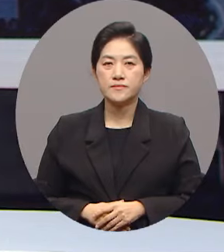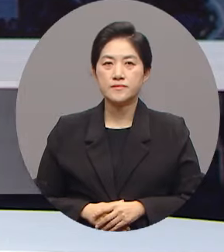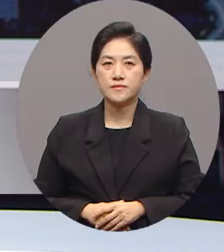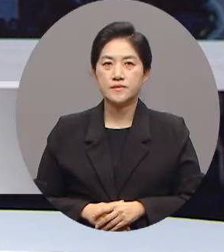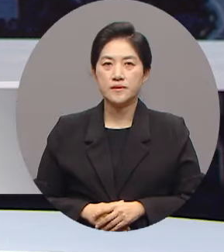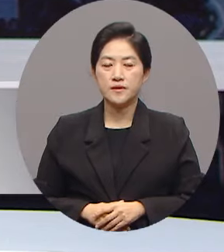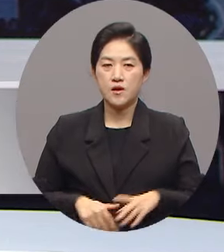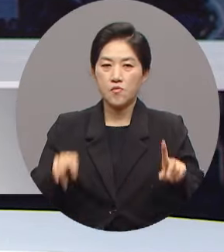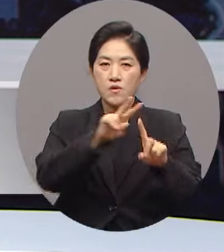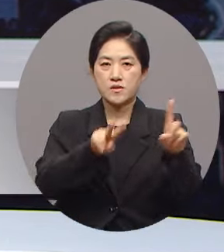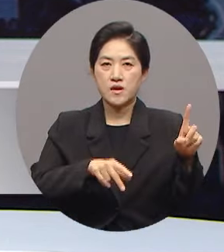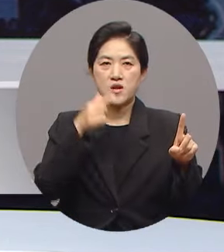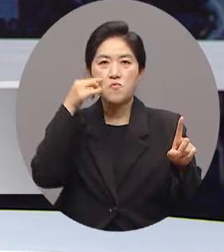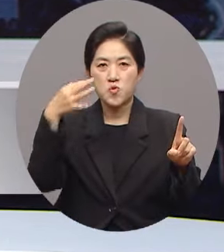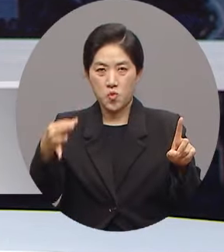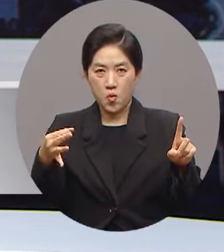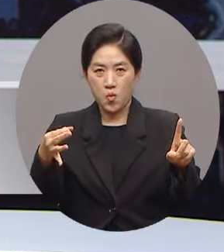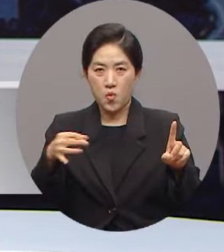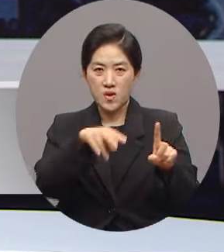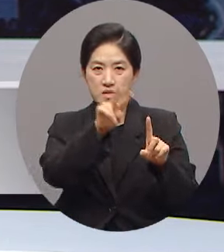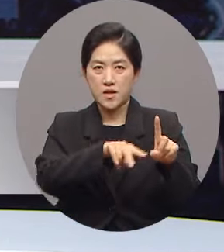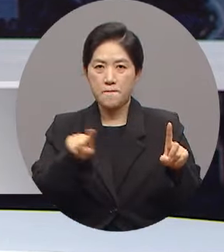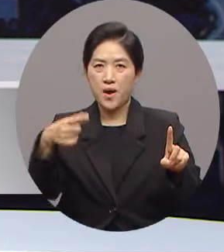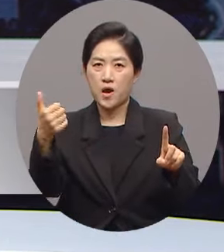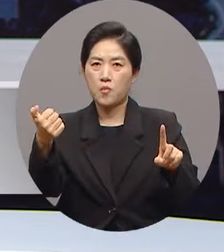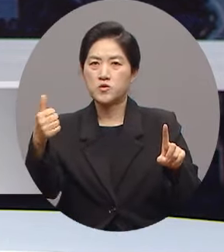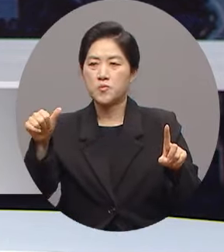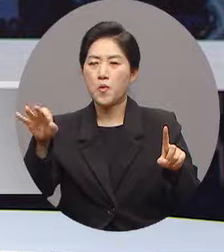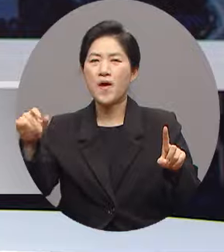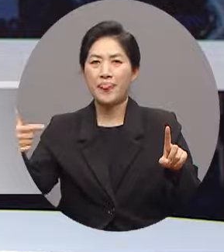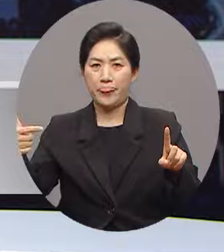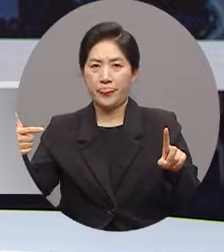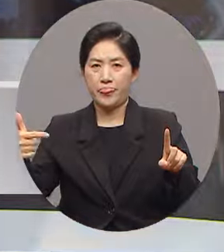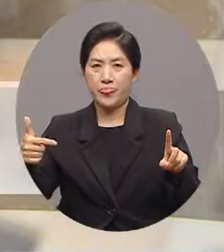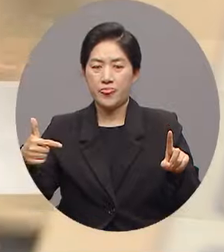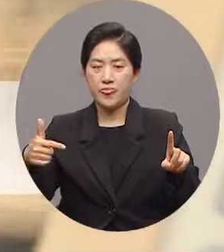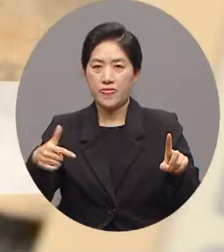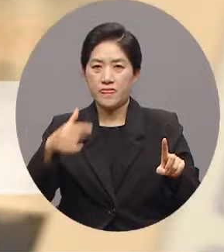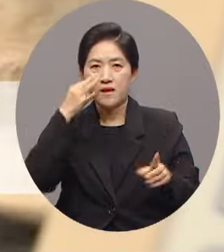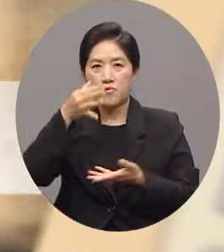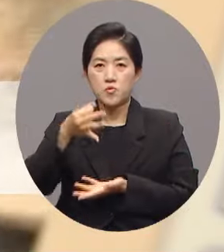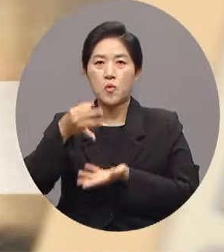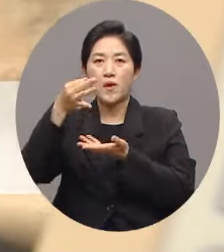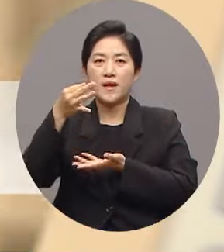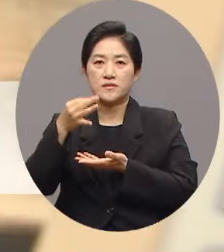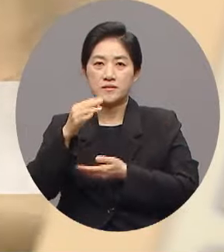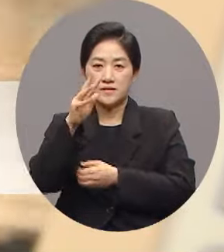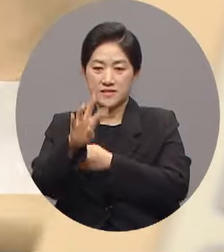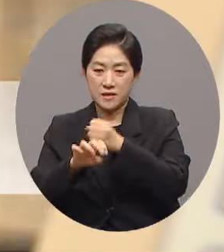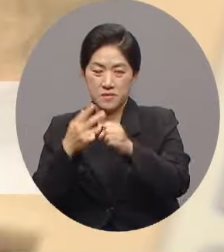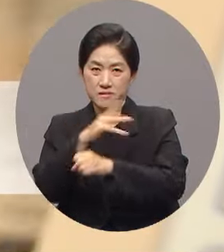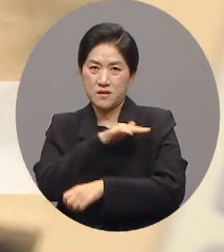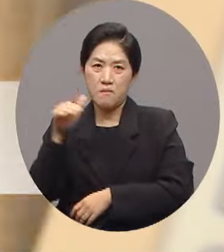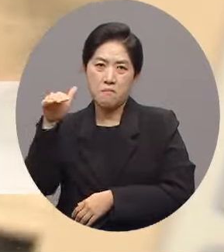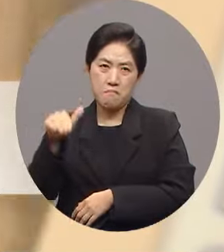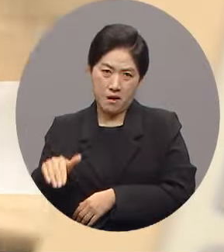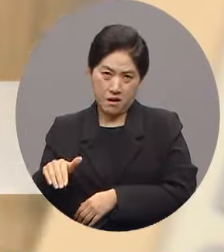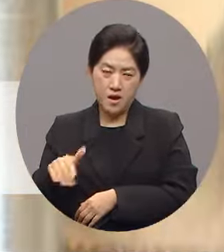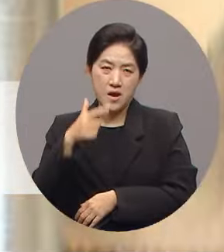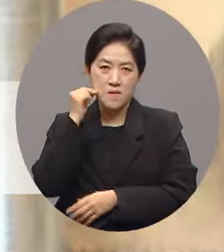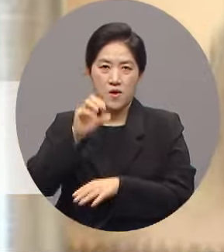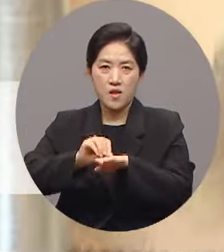달러 환율이 1달러에 155 n 대에 육박하며 엔화 가치가 34년 만에 최저로 떨어졌다고 일본